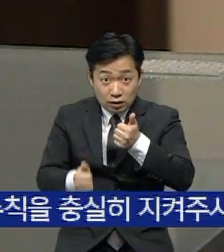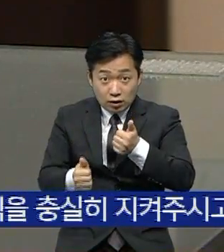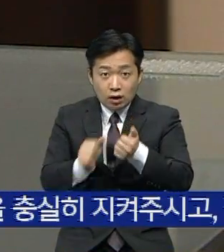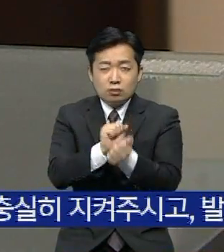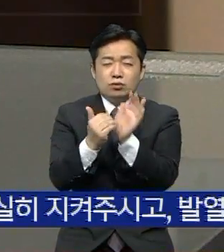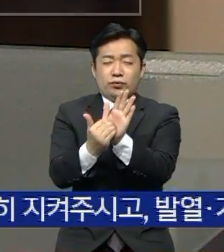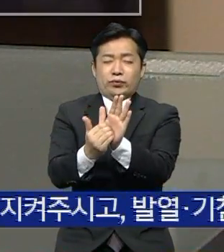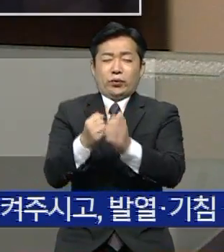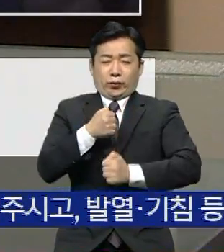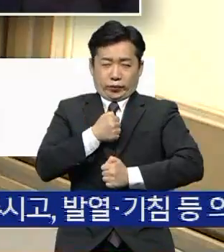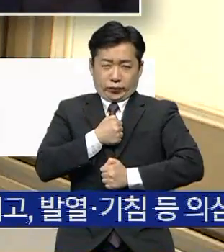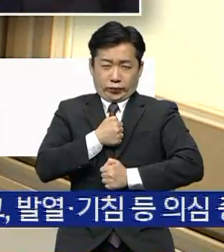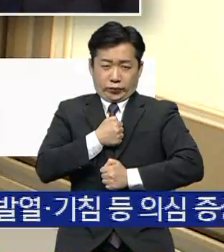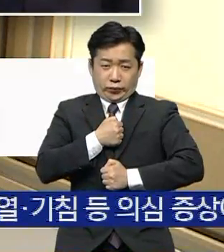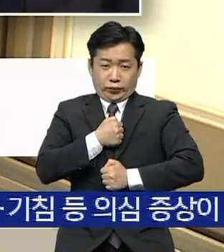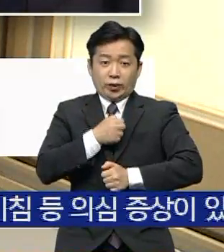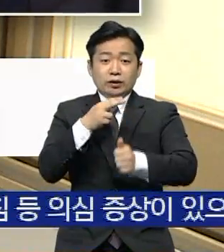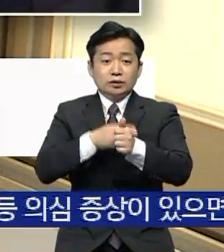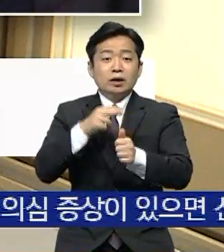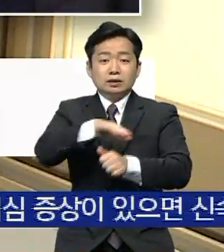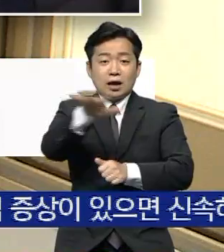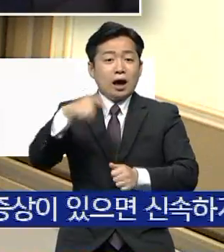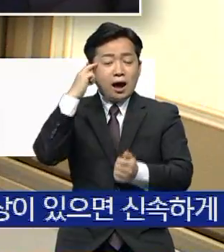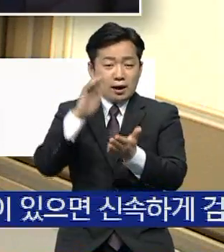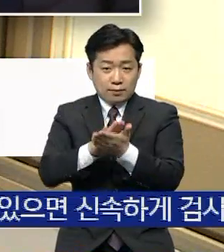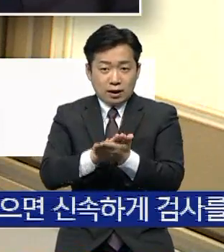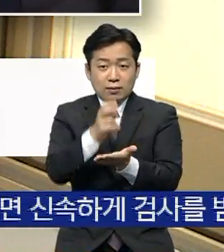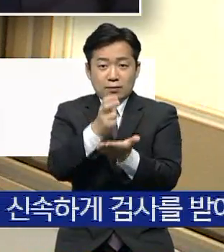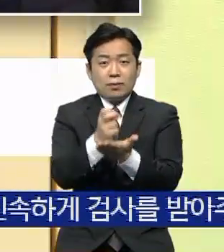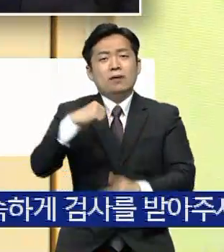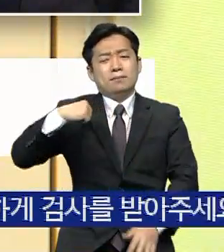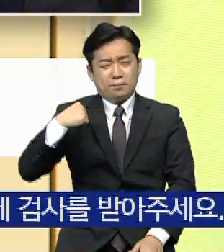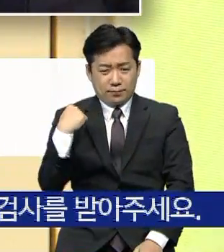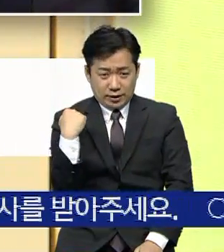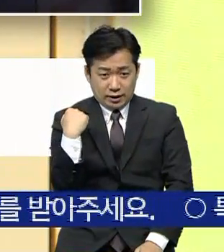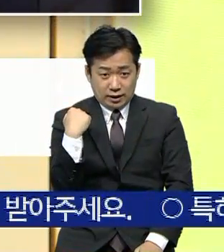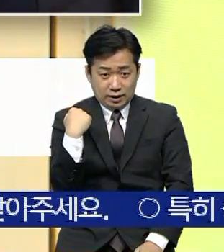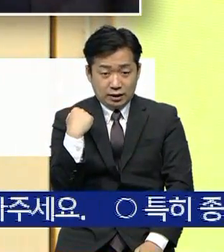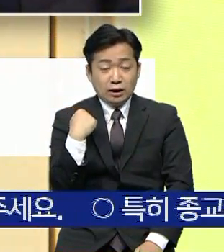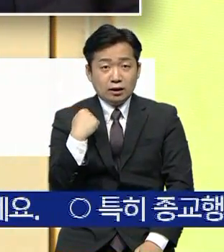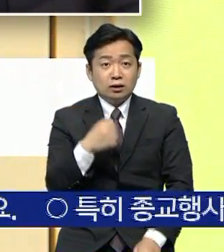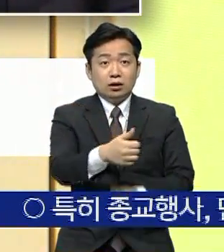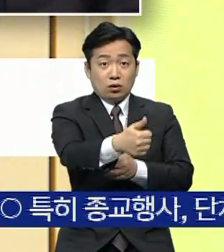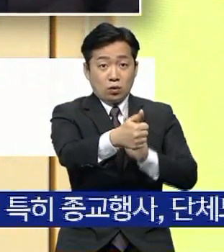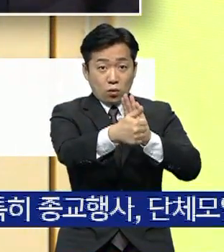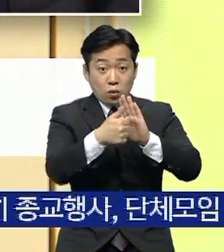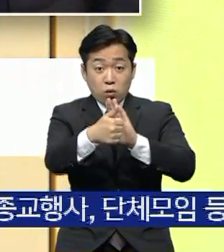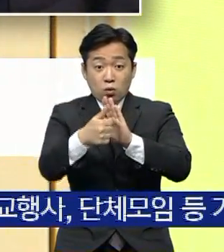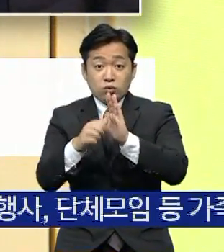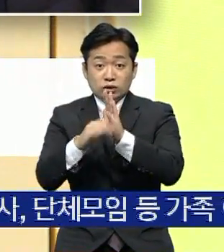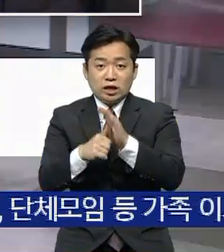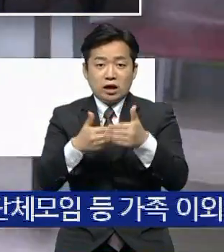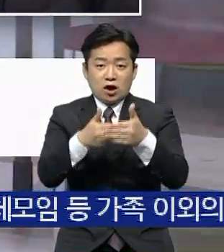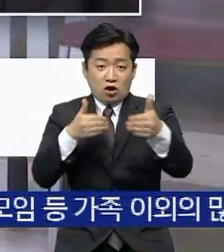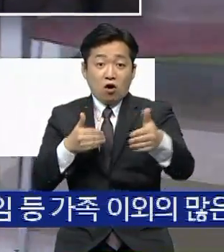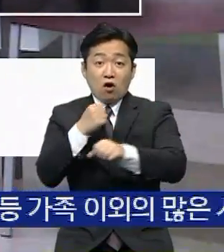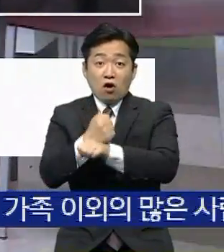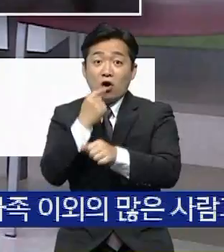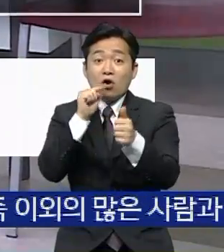모습이었습니다. 선생님들 다 알아서 수칙 지켜주셔가지고 입장할 때 좀 거리 두기 하라고 그거는